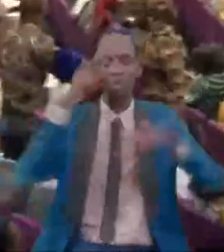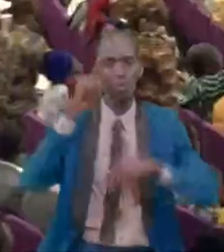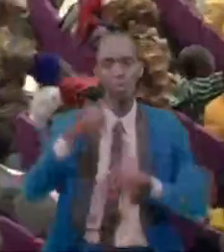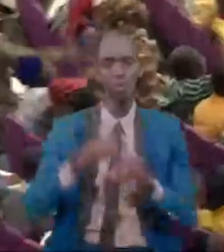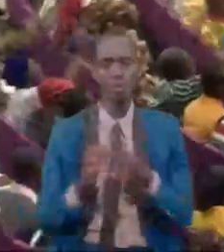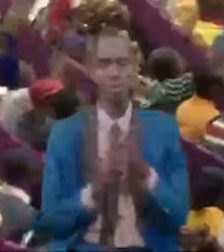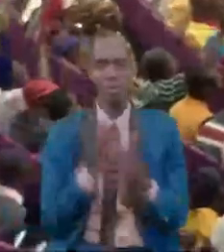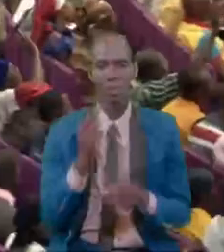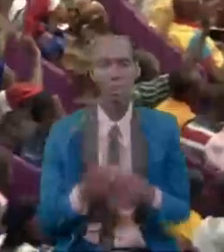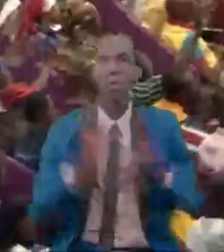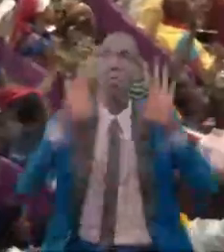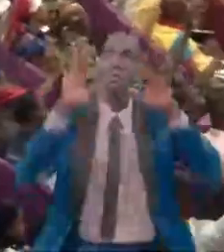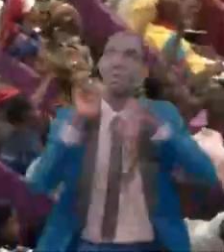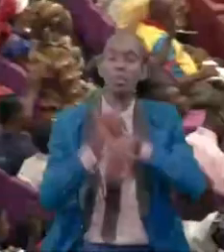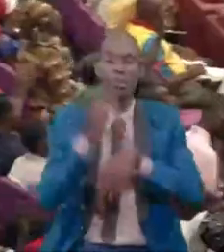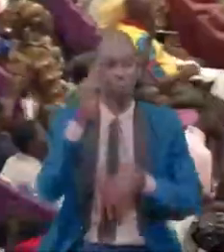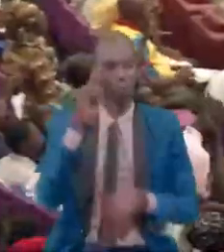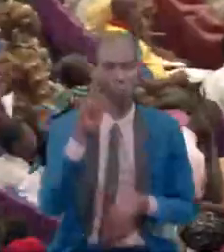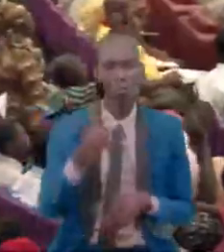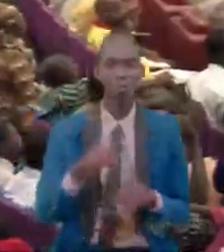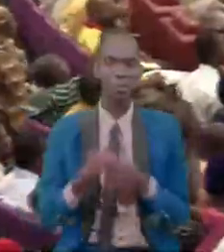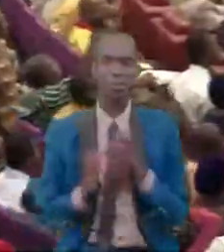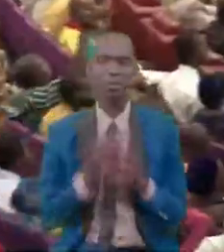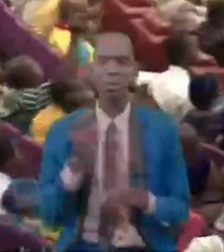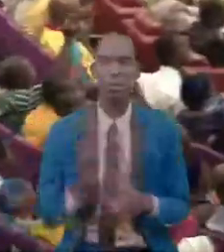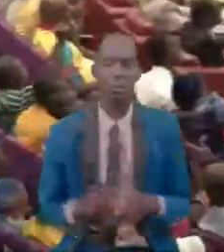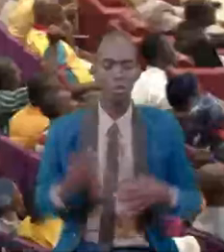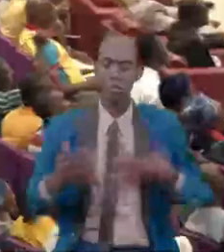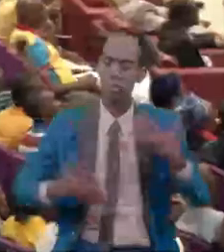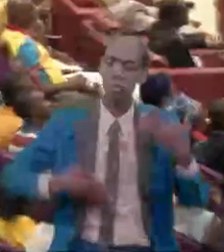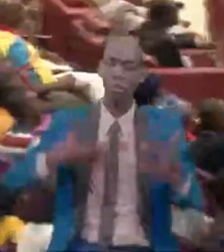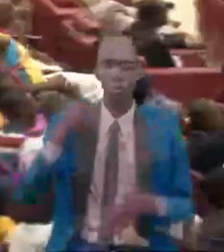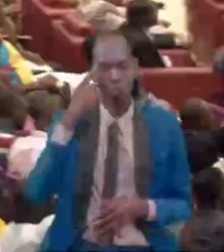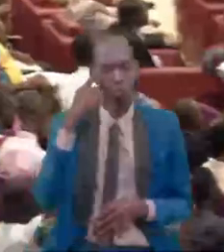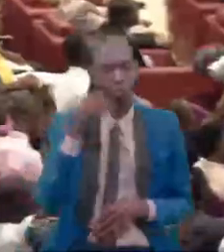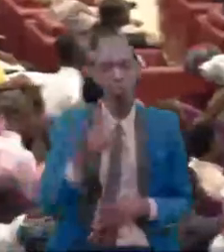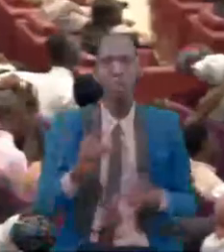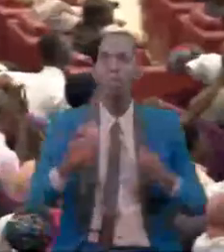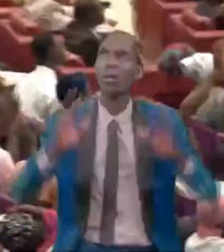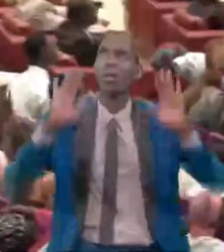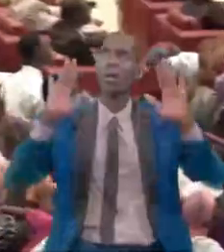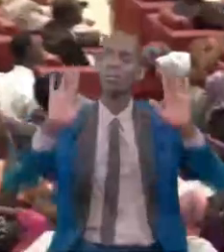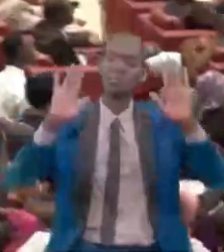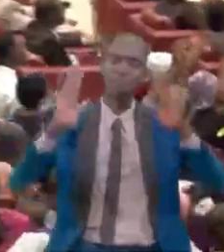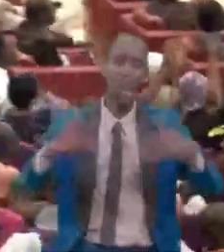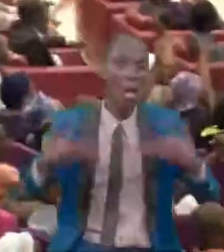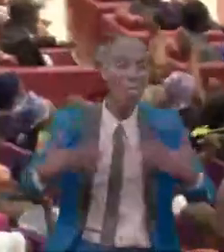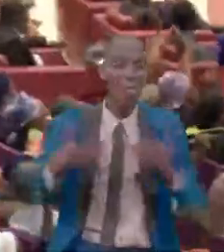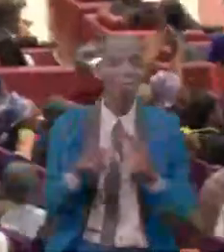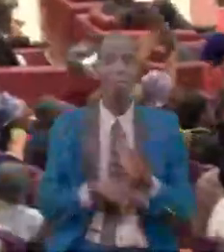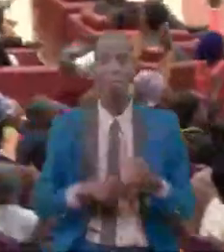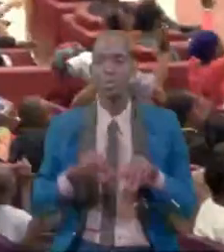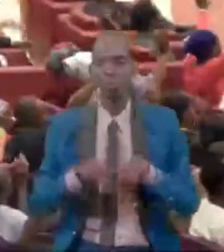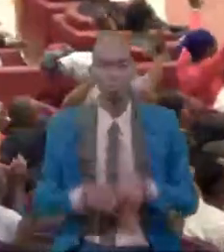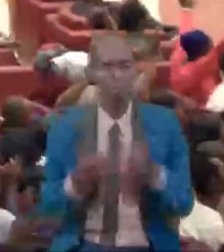miracles, les signes et les prodiges, la joie, le bonheur, la